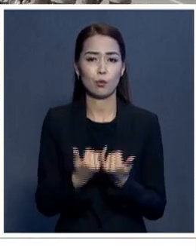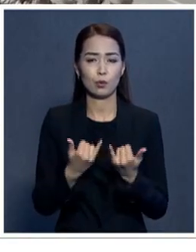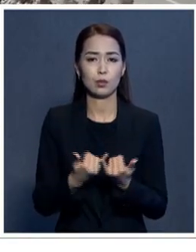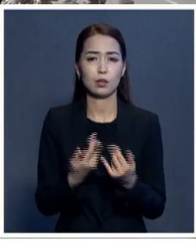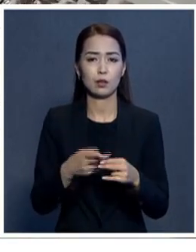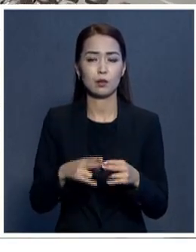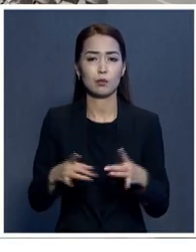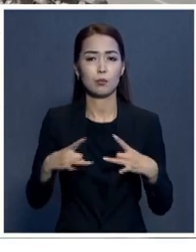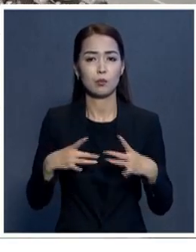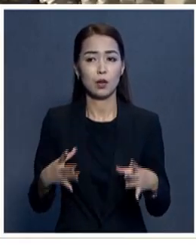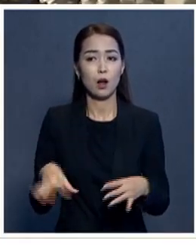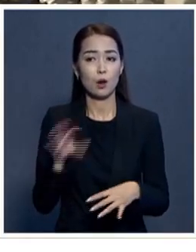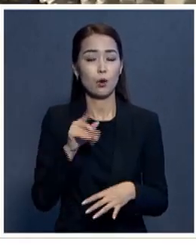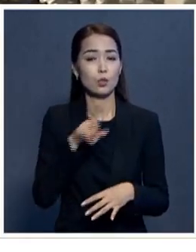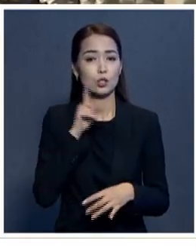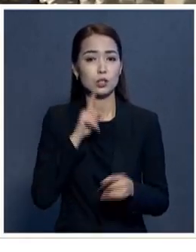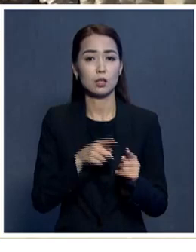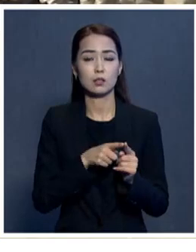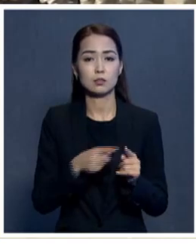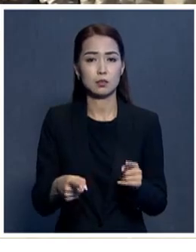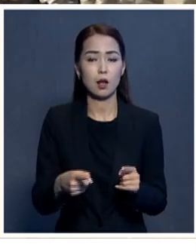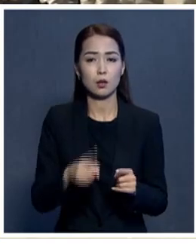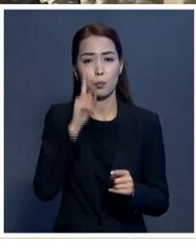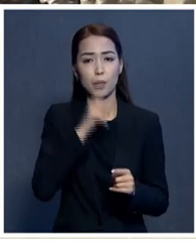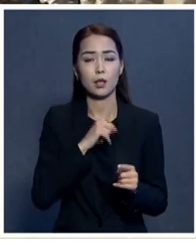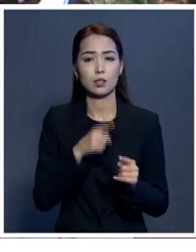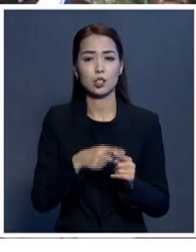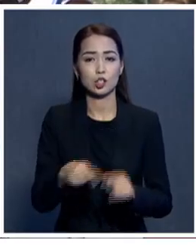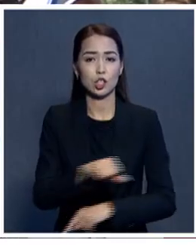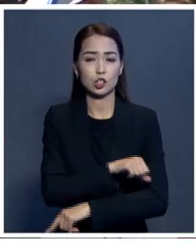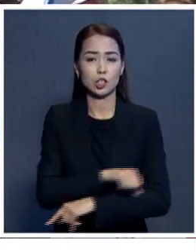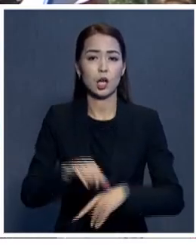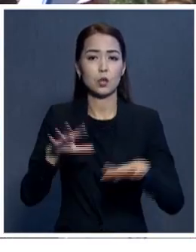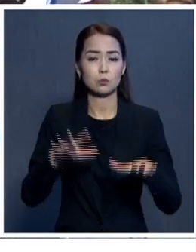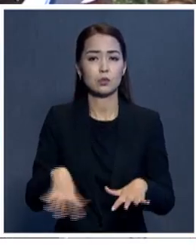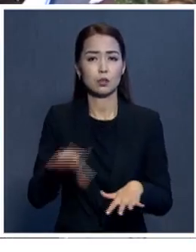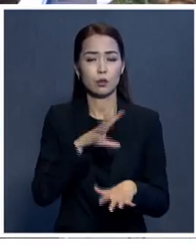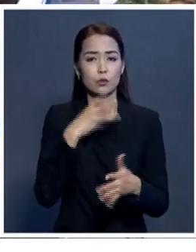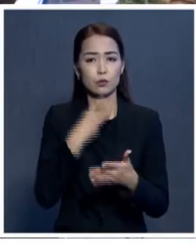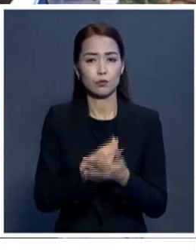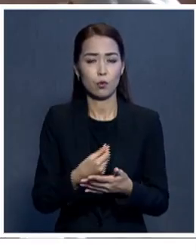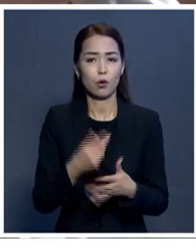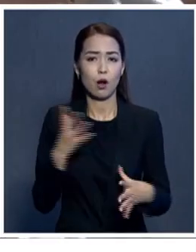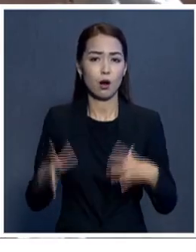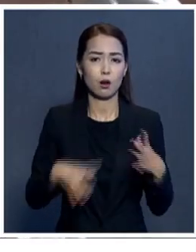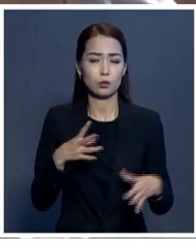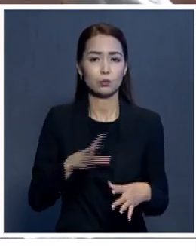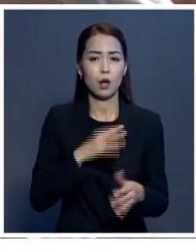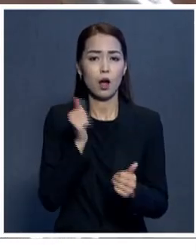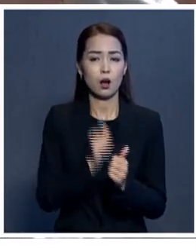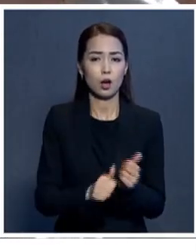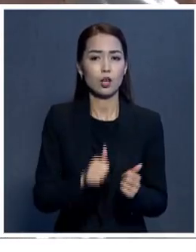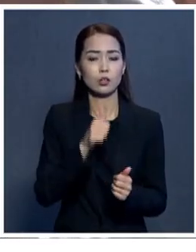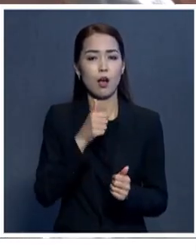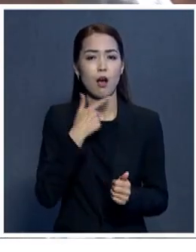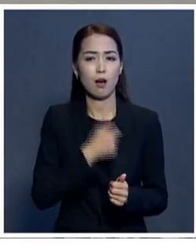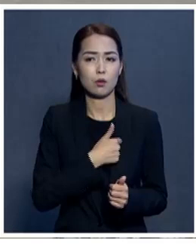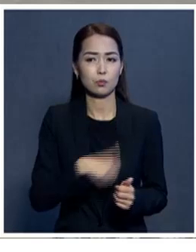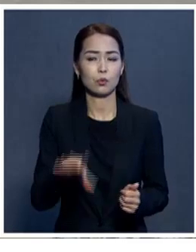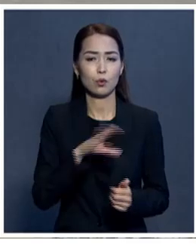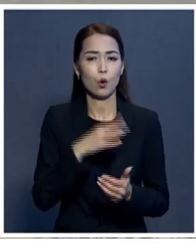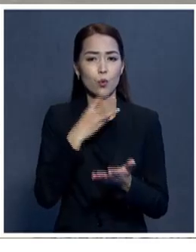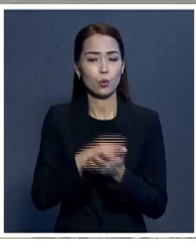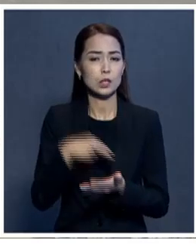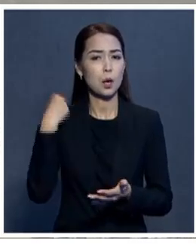Жас жауынгерлер соңғы бір айдан бері шекарашы мамандығының қырсырын меңгерді. Әскери ант әрбір сарбазды өз халқына,